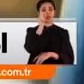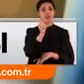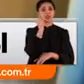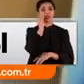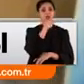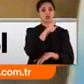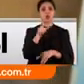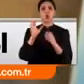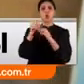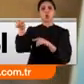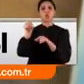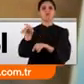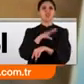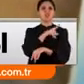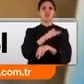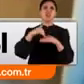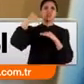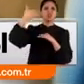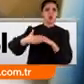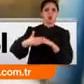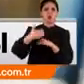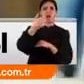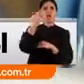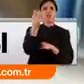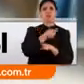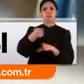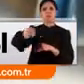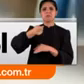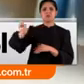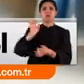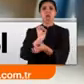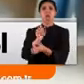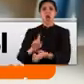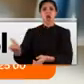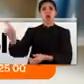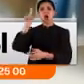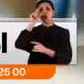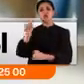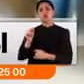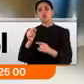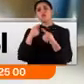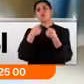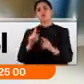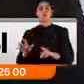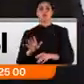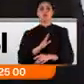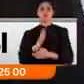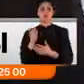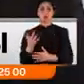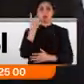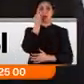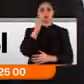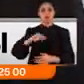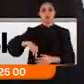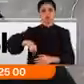etti ve 23 yaşındaki genci altı yerinden bıçakladı. Acılı ailenin şüpheleri olayı bambaşka bir noktaya taşıdı. 5 kişi normalde